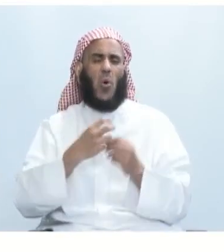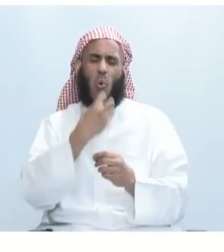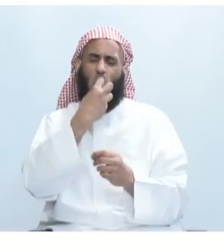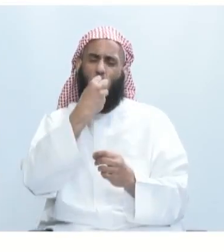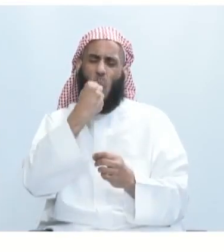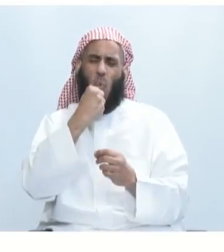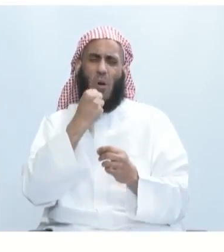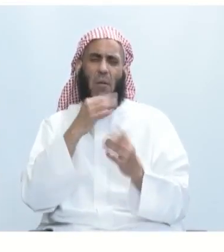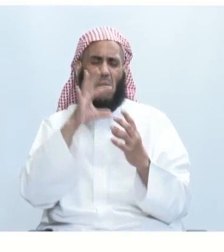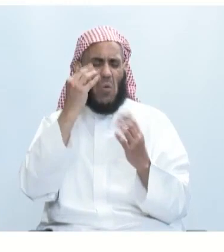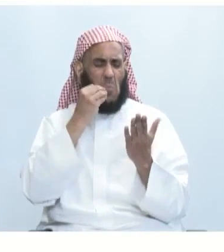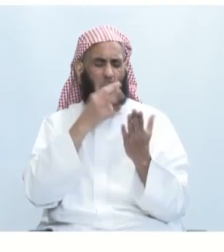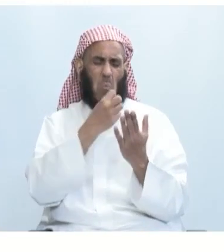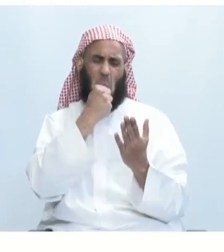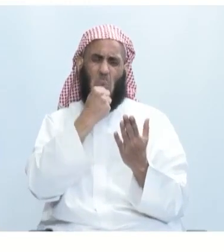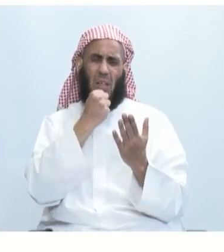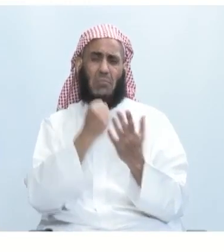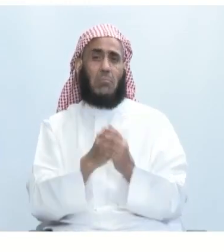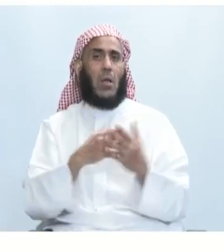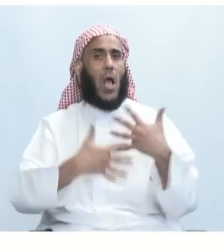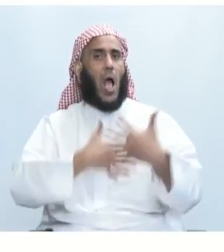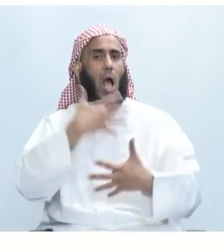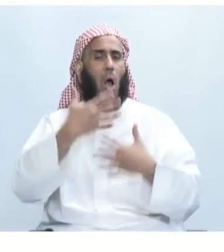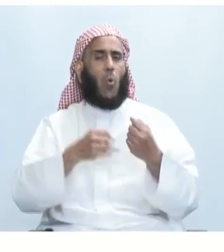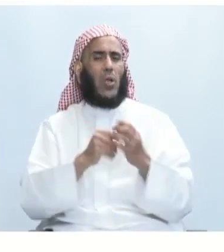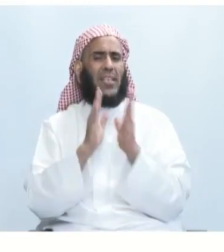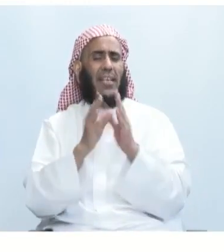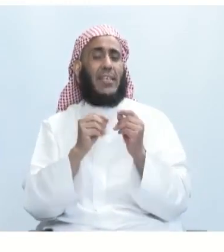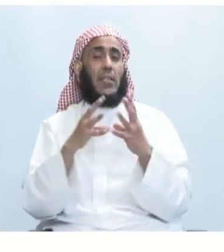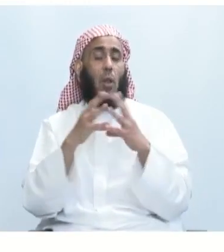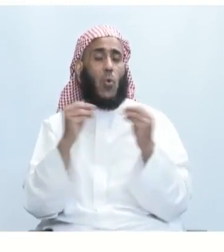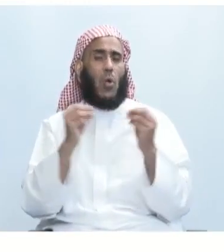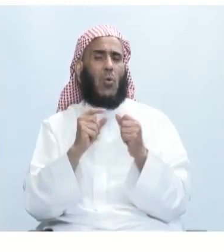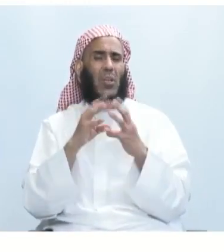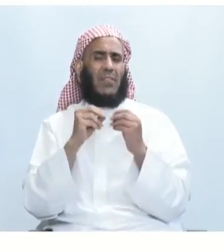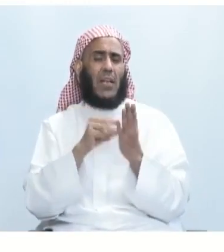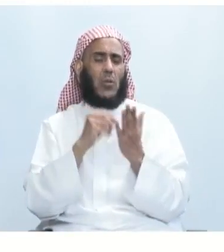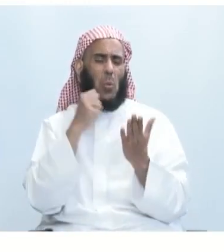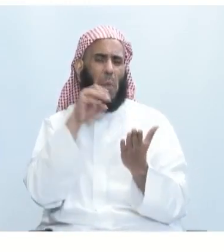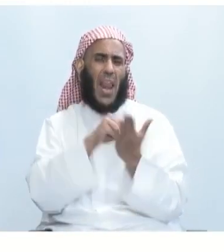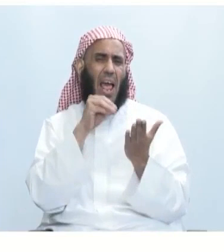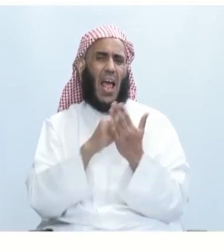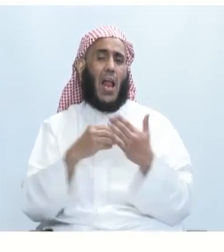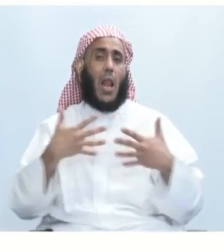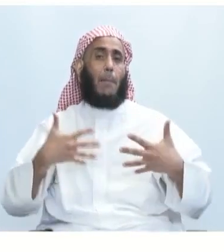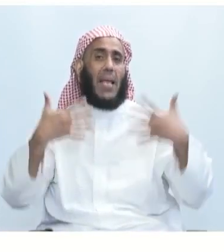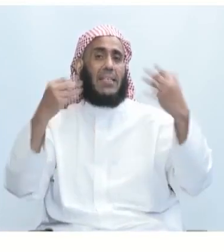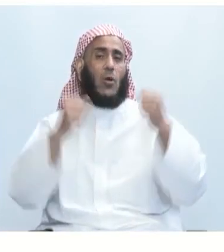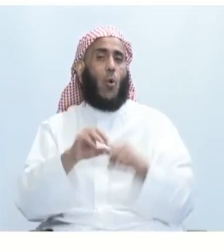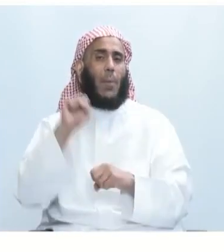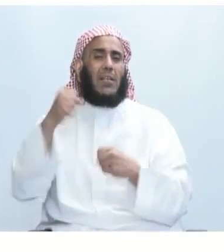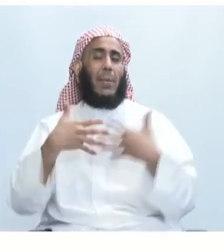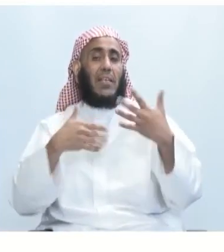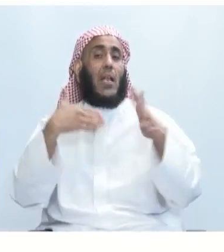الفهم اصبح الفهم غير واضح حاول تجديد او تحديد المعاني عفوا وتفسيرها التي تتضمنها الابيات الاتيه وبخاصه